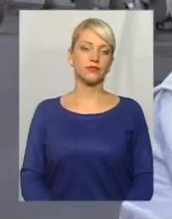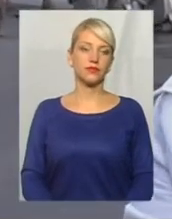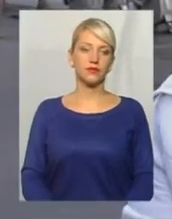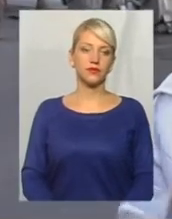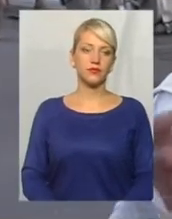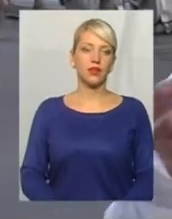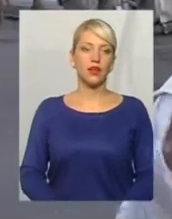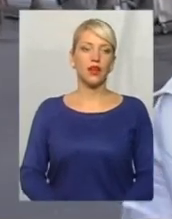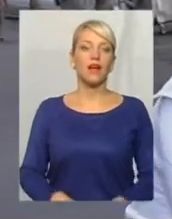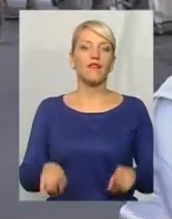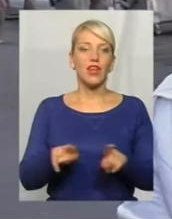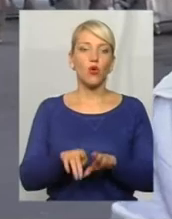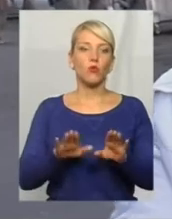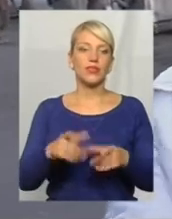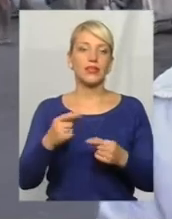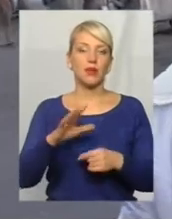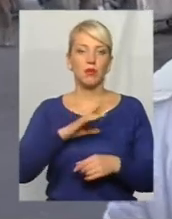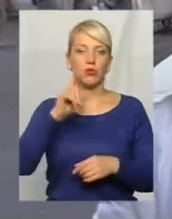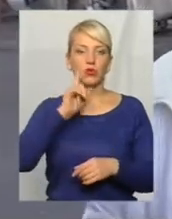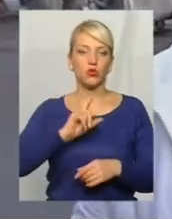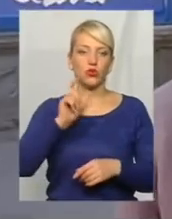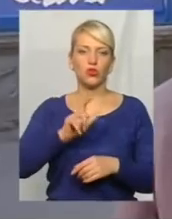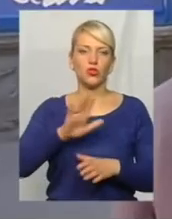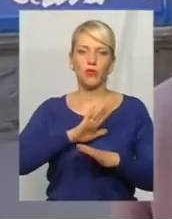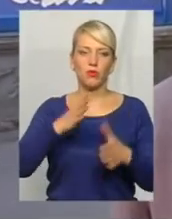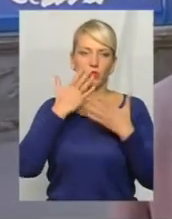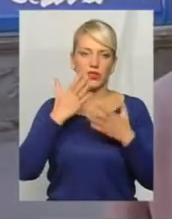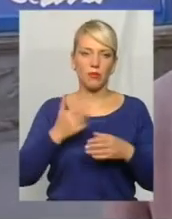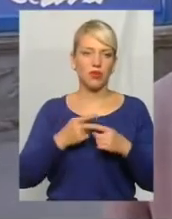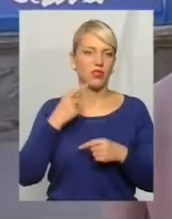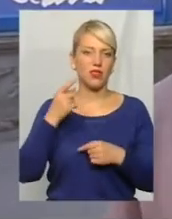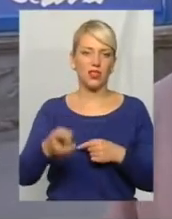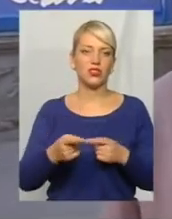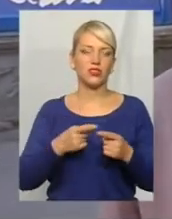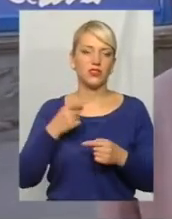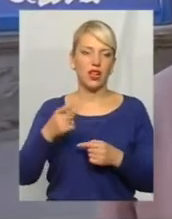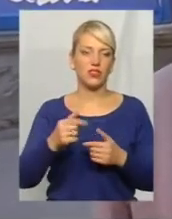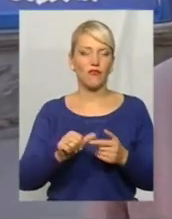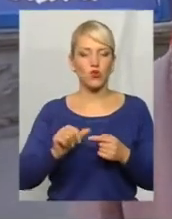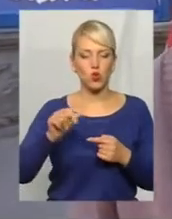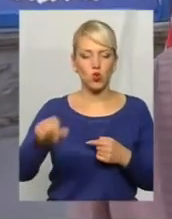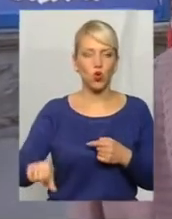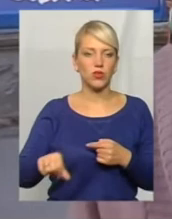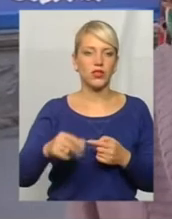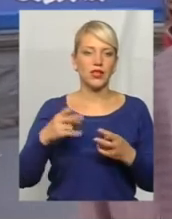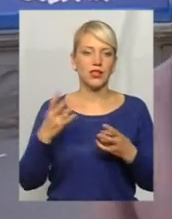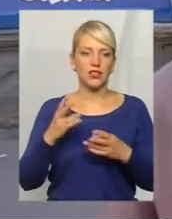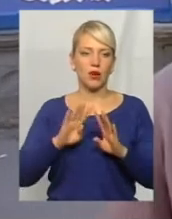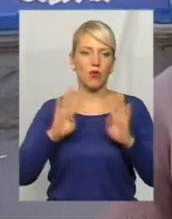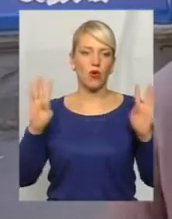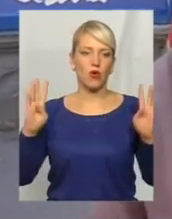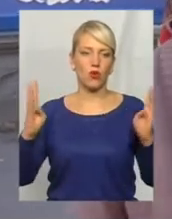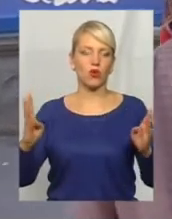В такому місці, де було б зручно людям і щоб не було запаху. Далі, щоб в стороні стояли, і треба огорода,